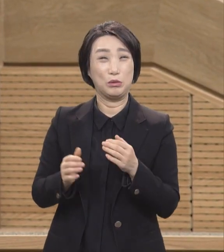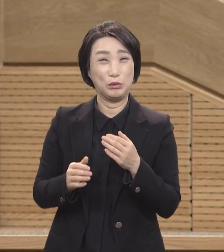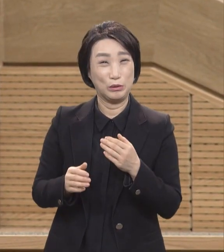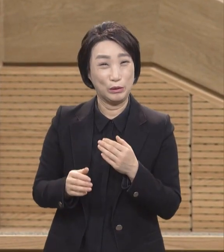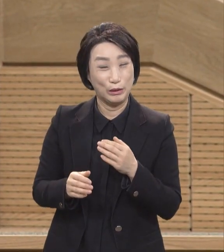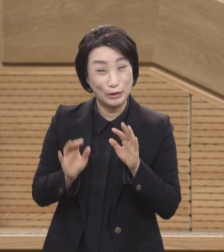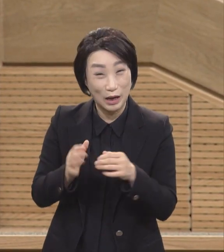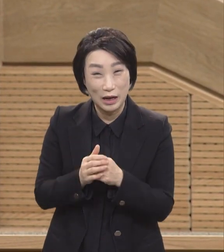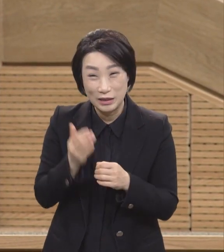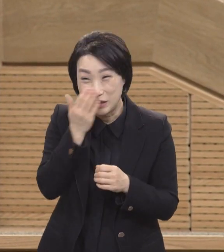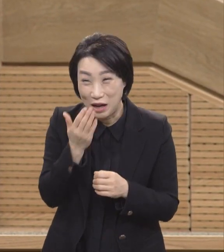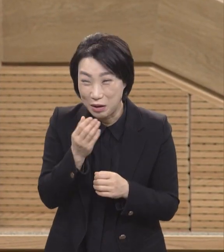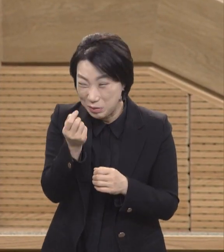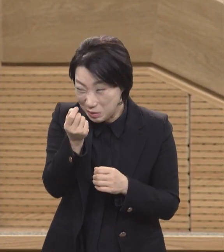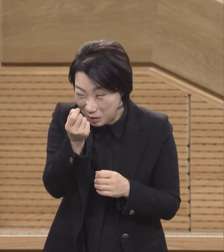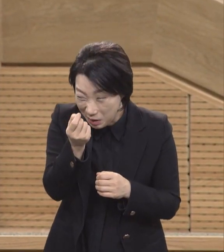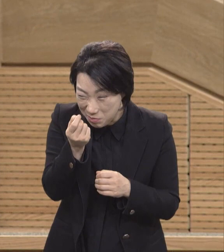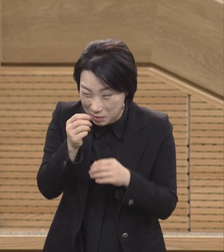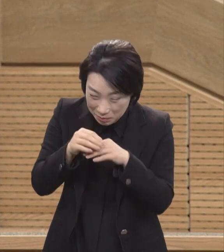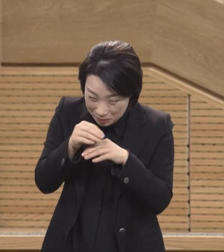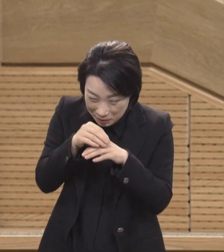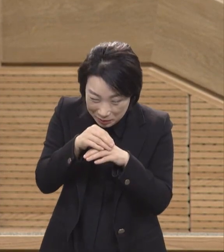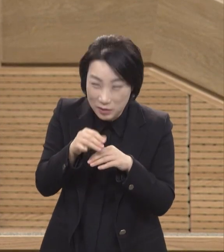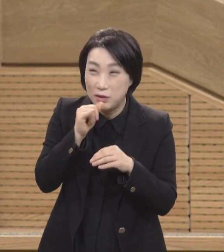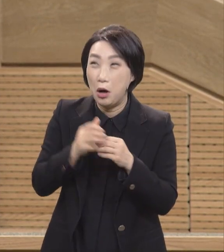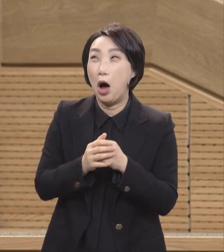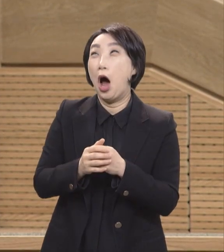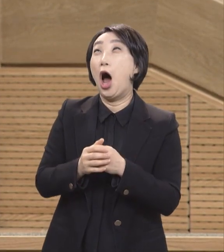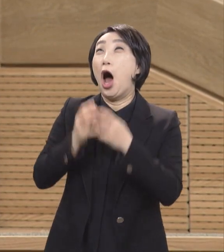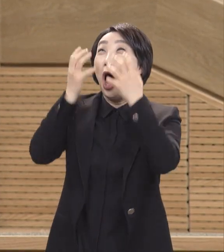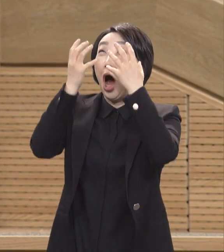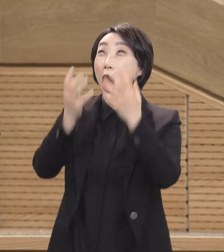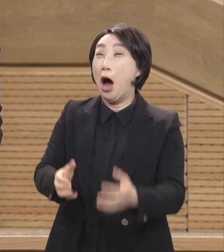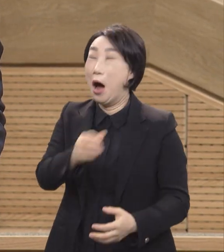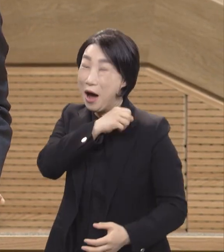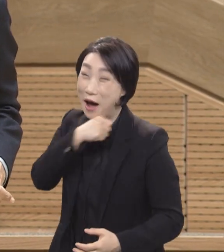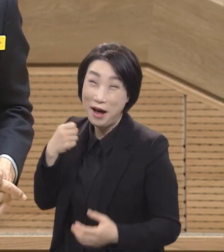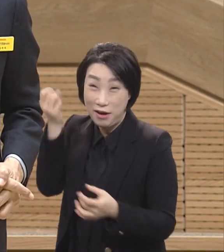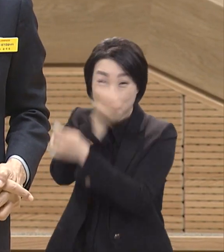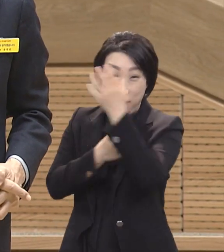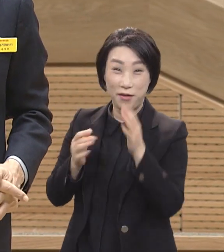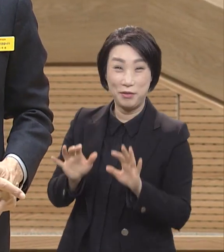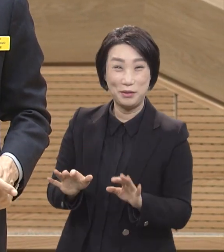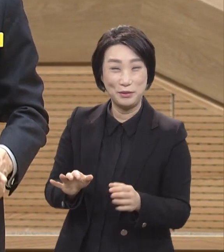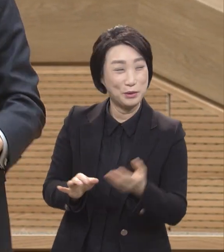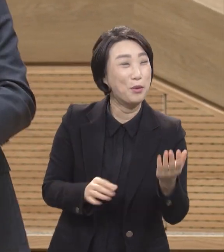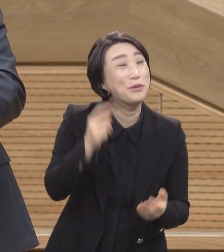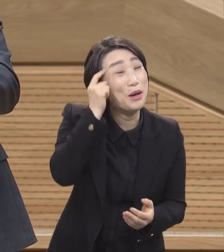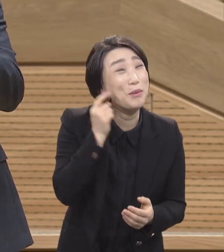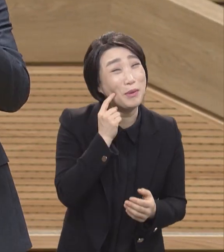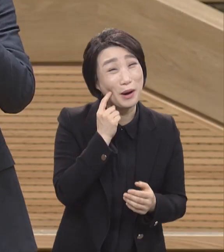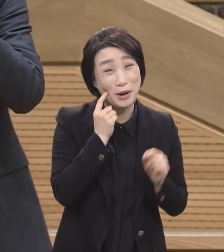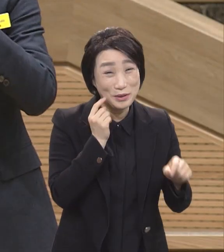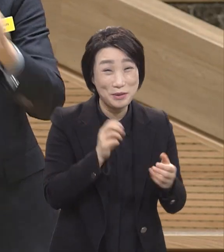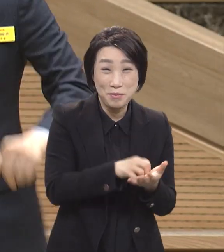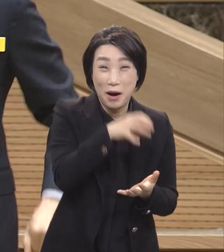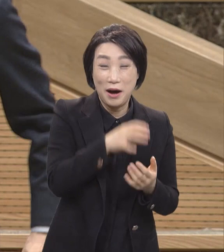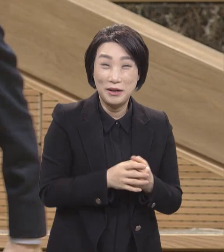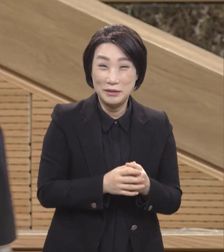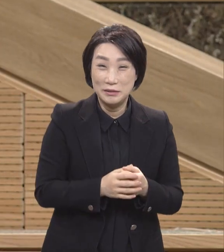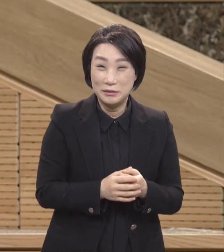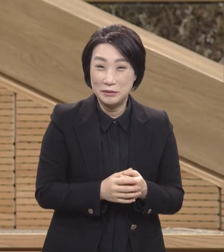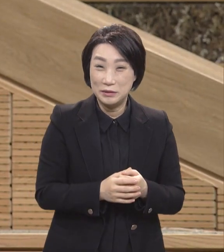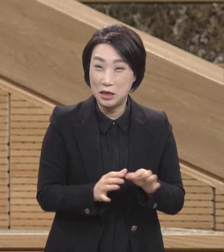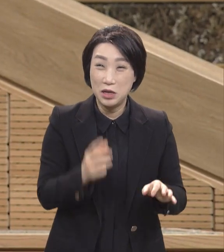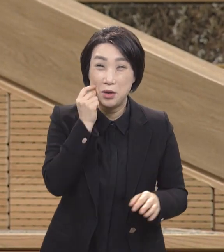하여튼 단 것만 조금만 붙어 있어도 엄청나게 그게 맛있는 것인데 생각을 한번 해봐. 그